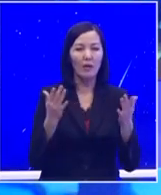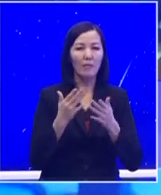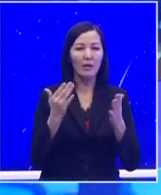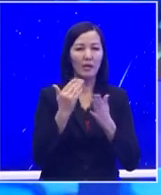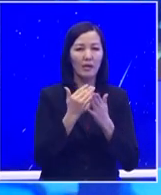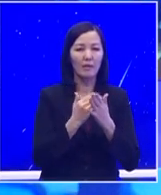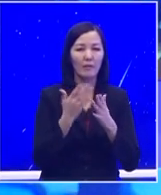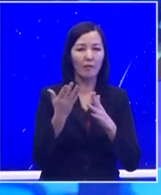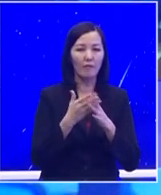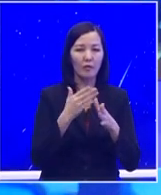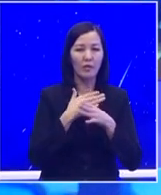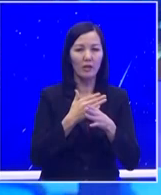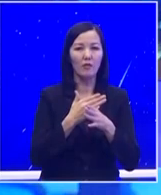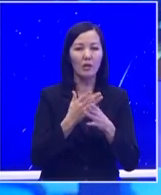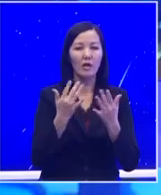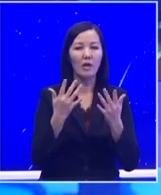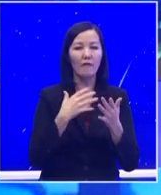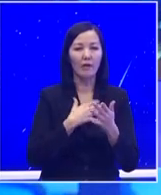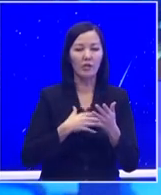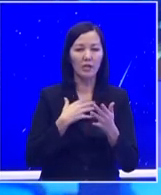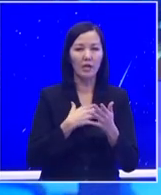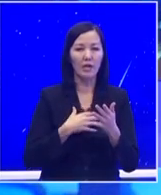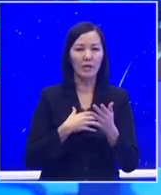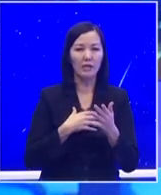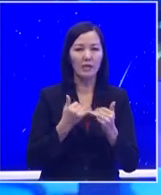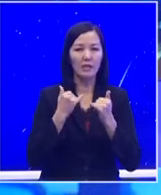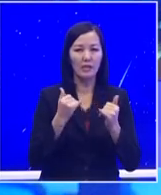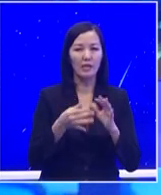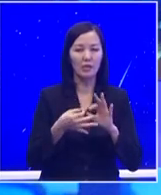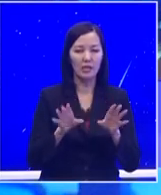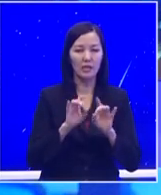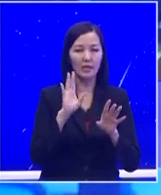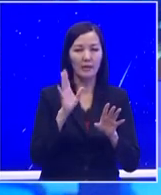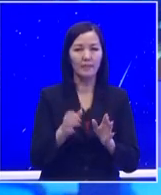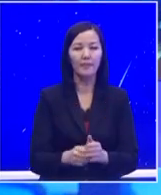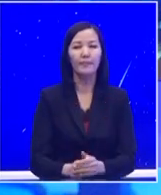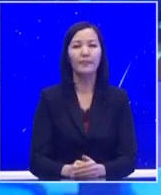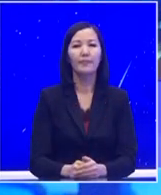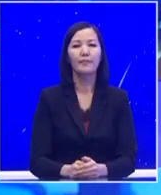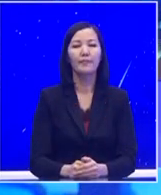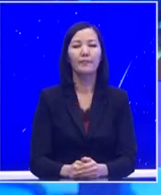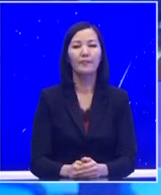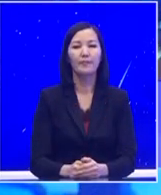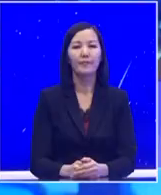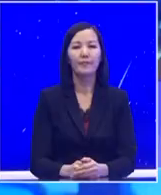критериям распределяется квота и насколько она важна для репатриантов, узнавала Айнур